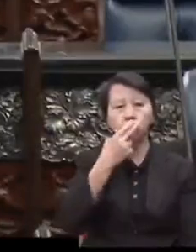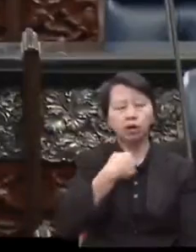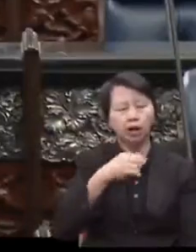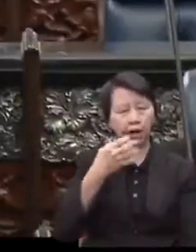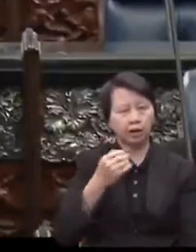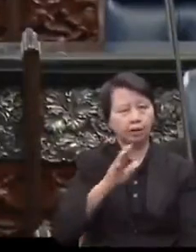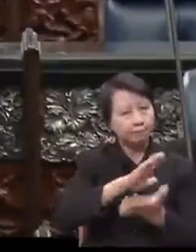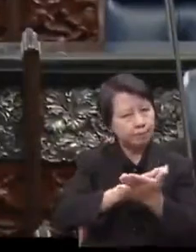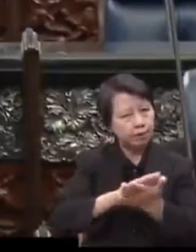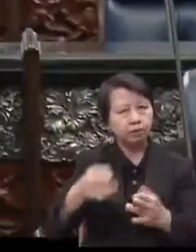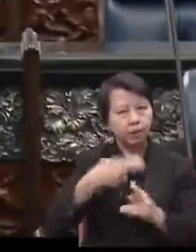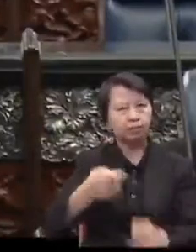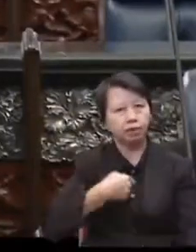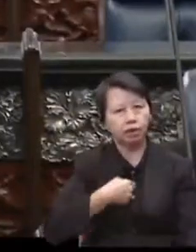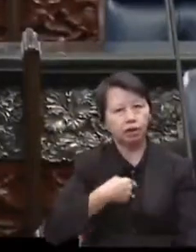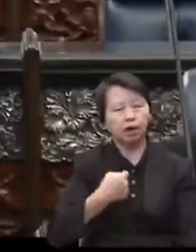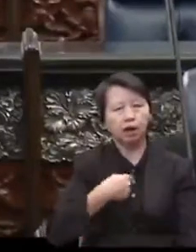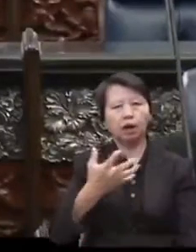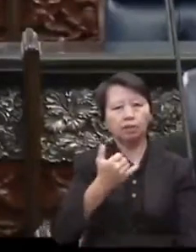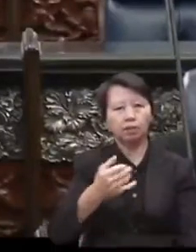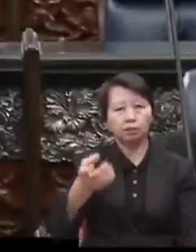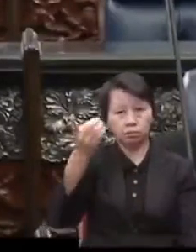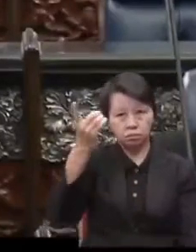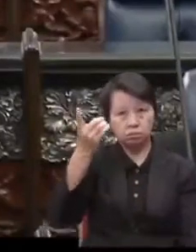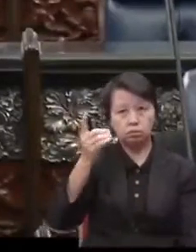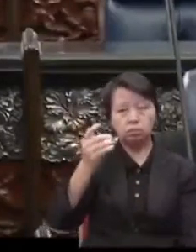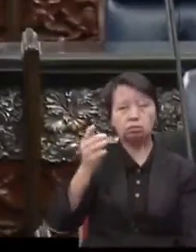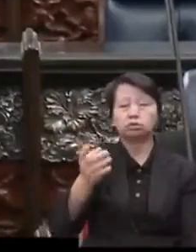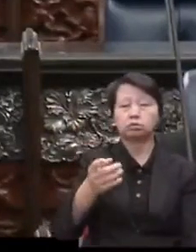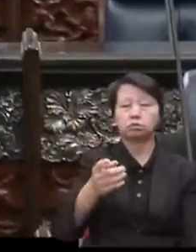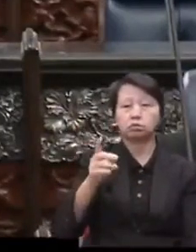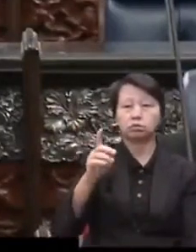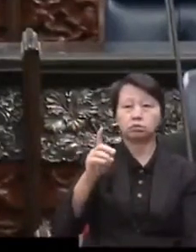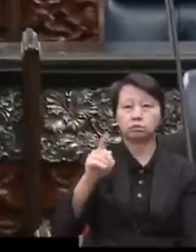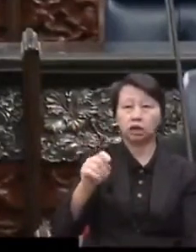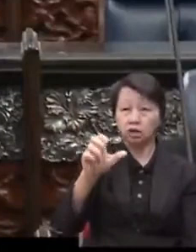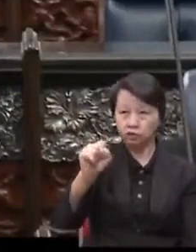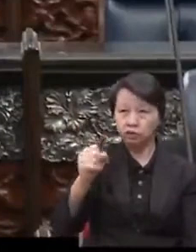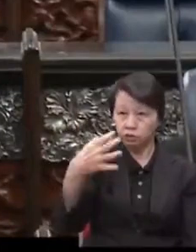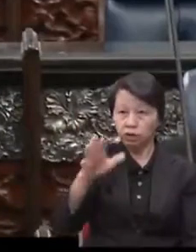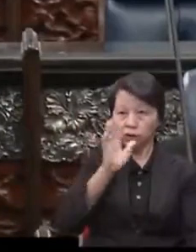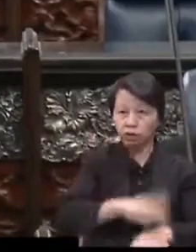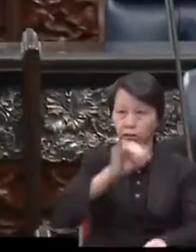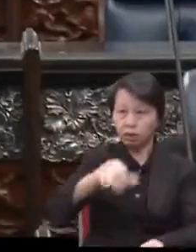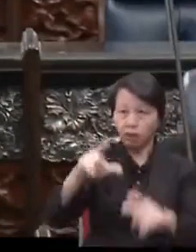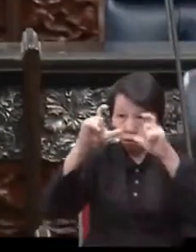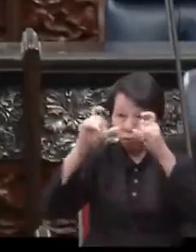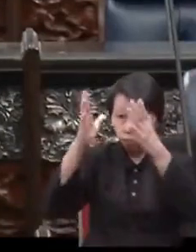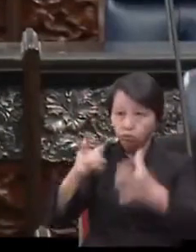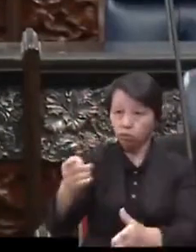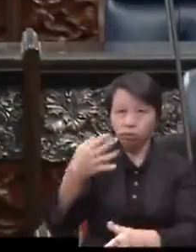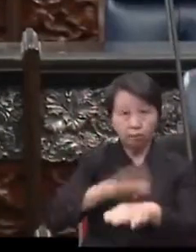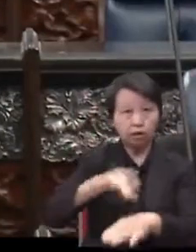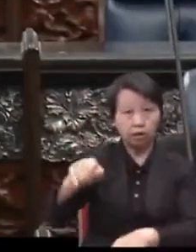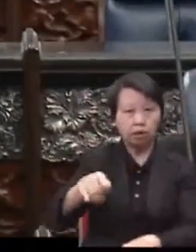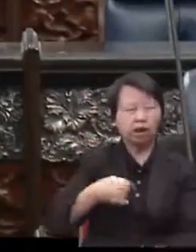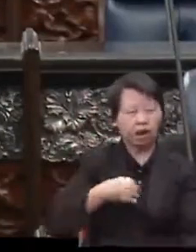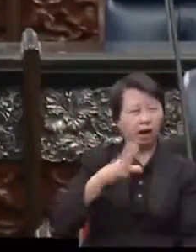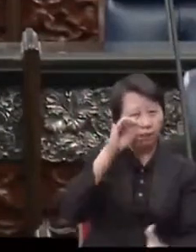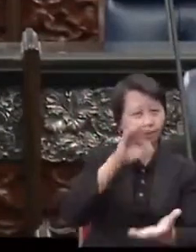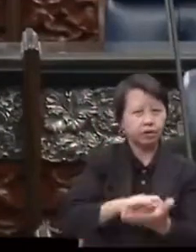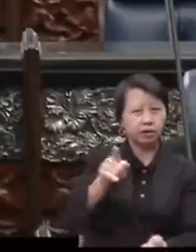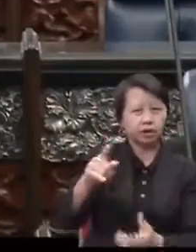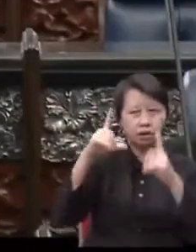clear Cut dan saya nak tahu Adakah dat Tan Sri speaker telah telah memanggil juru foto tersebut saya percaya juru